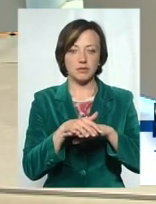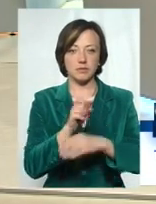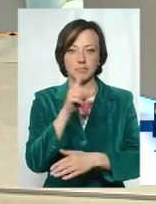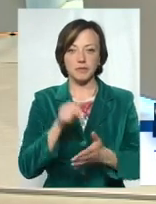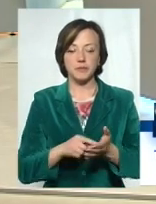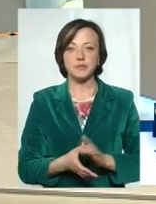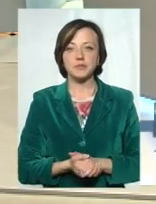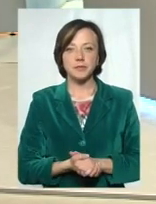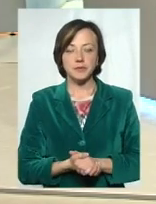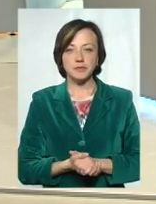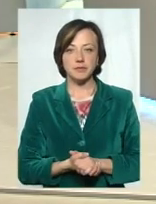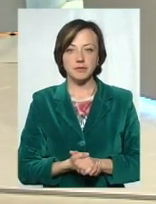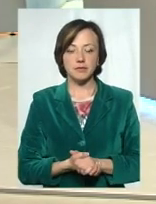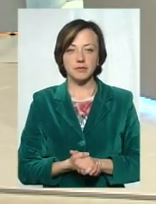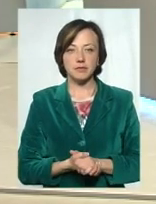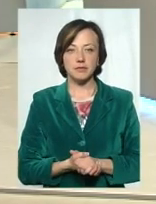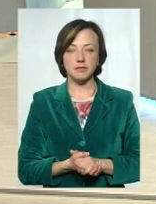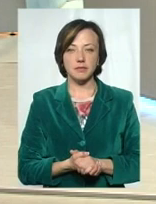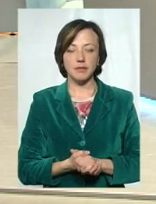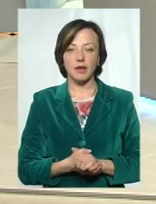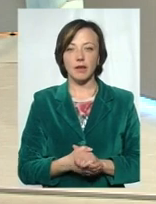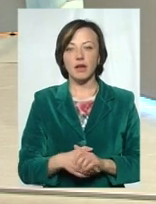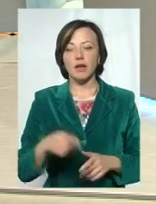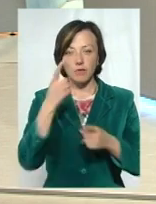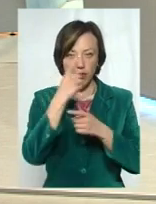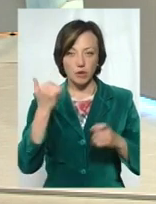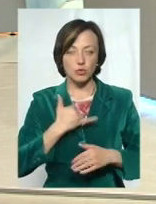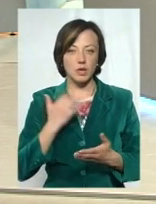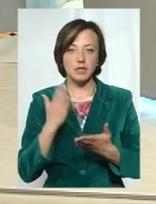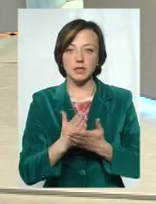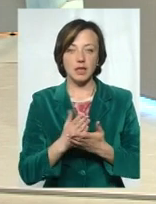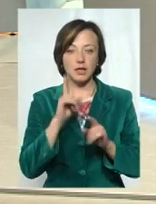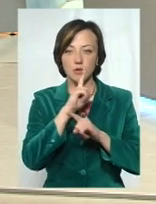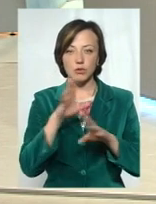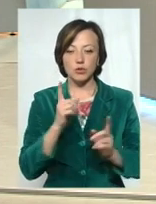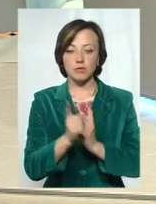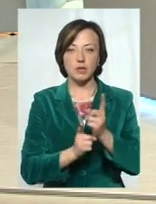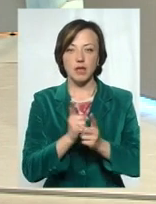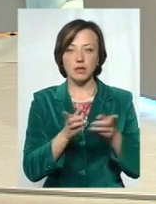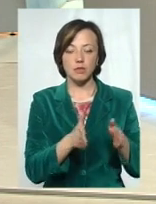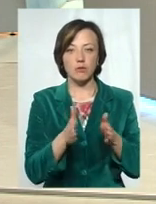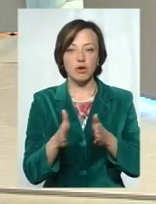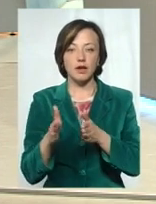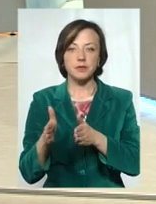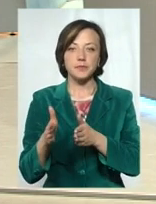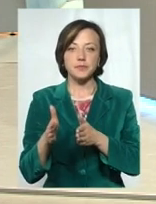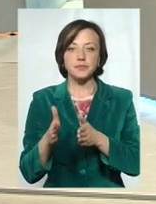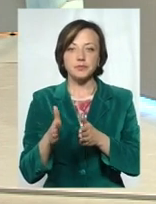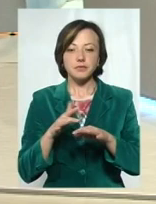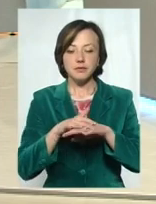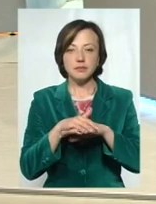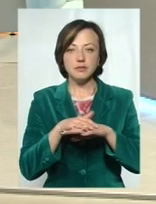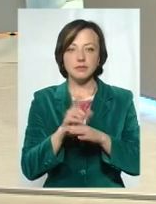нараховуватись? Дякую. По крайній мірі, по той інформації, що в нас є, не збираються міняти порядок